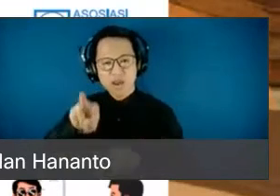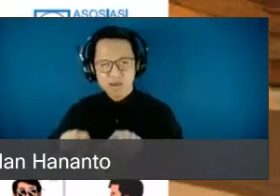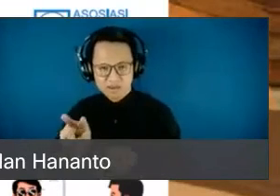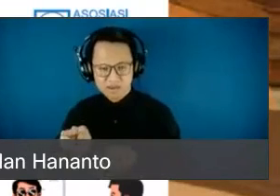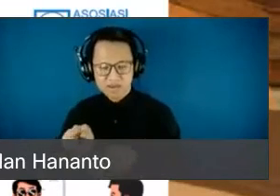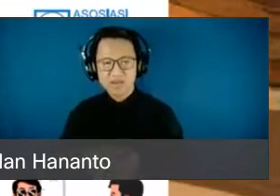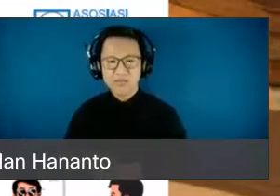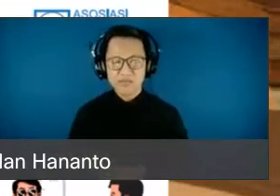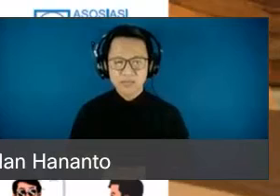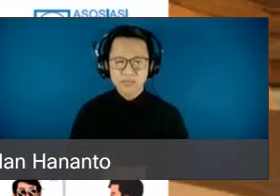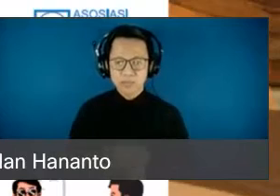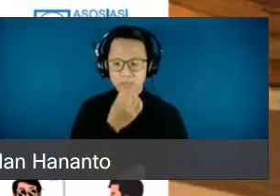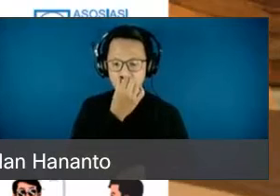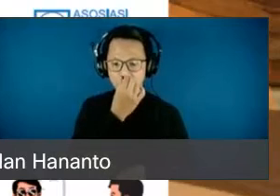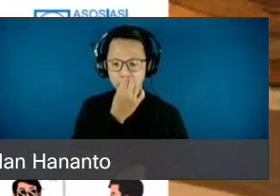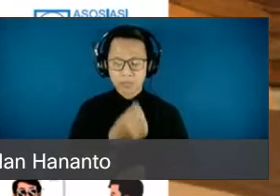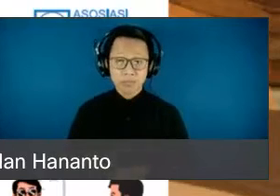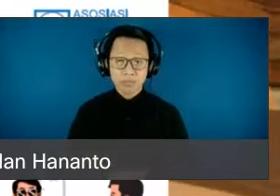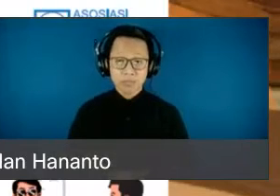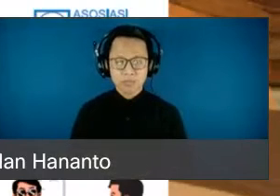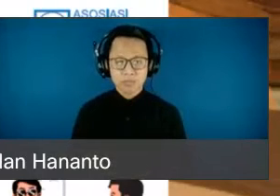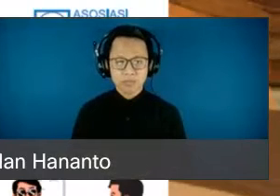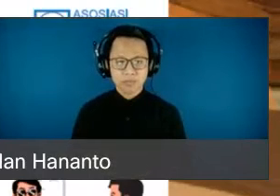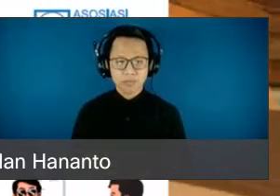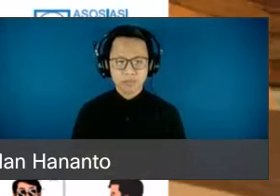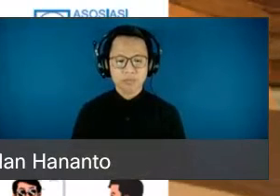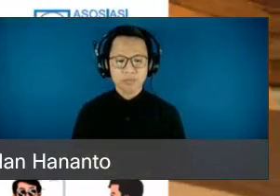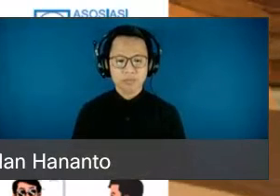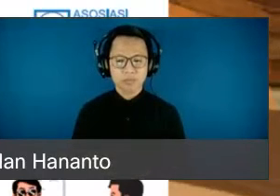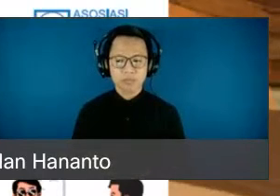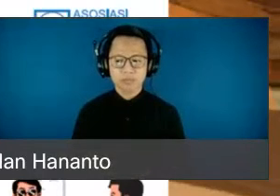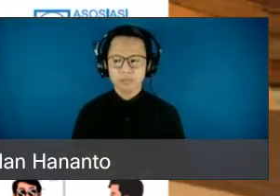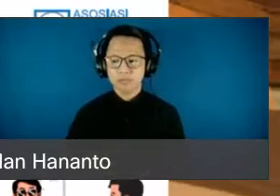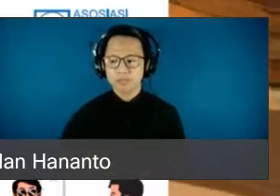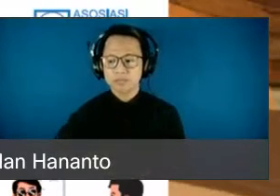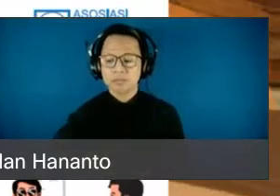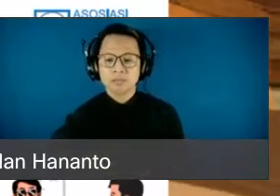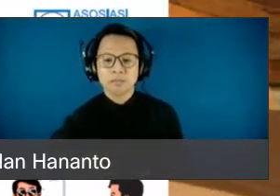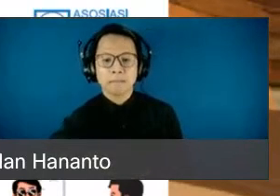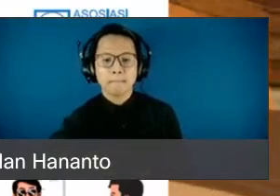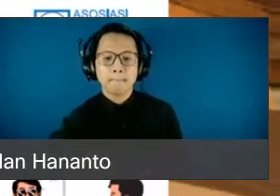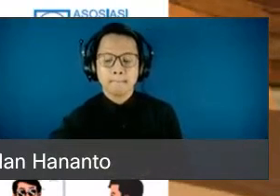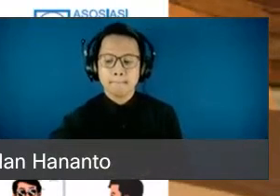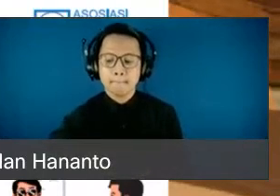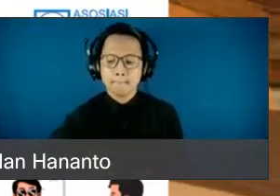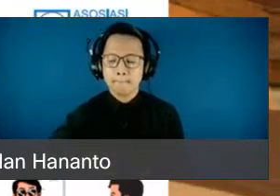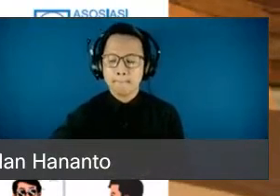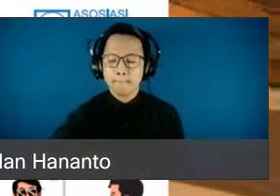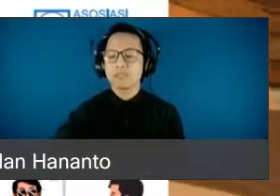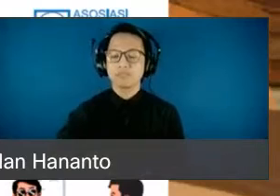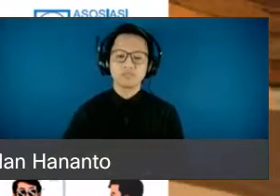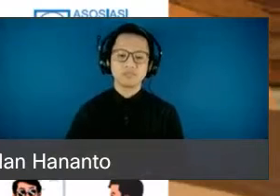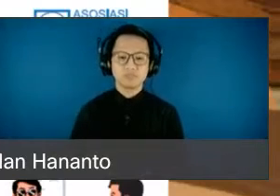This connect to the present Ibu Lensi presentation. We want to make sure that the legacy is sustained or sustainable